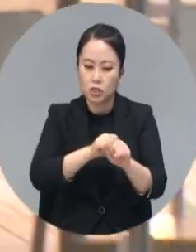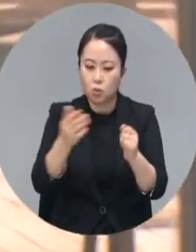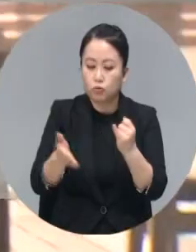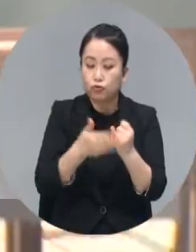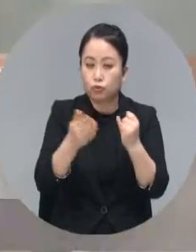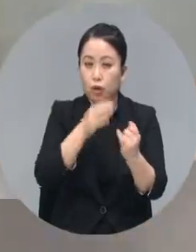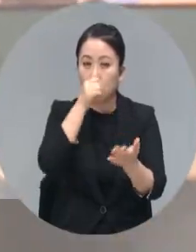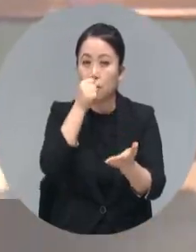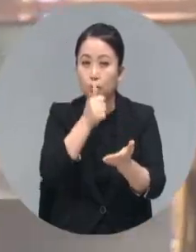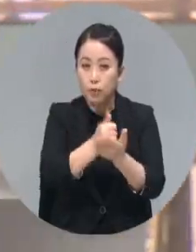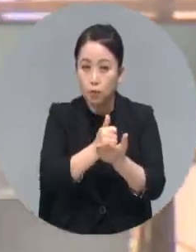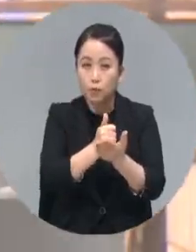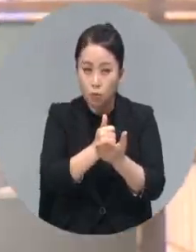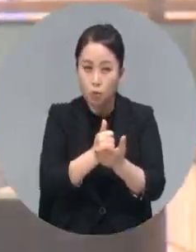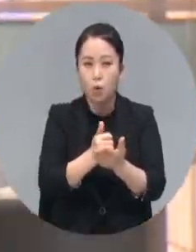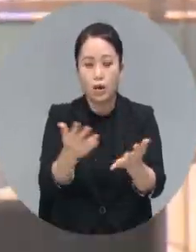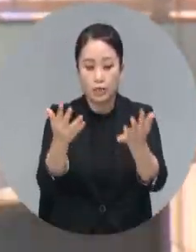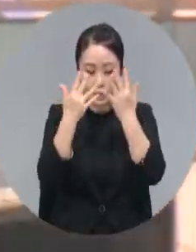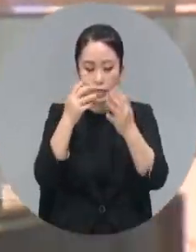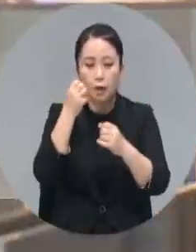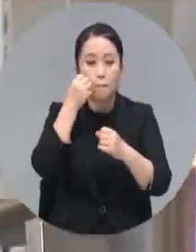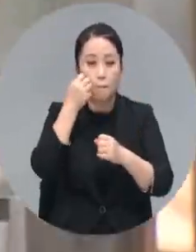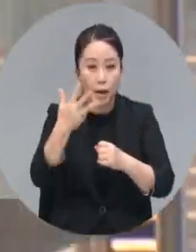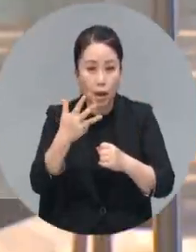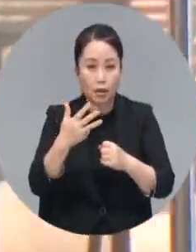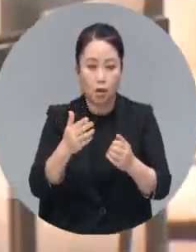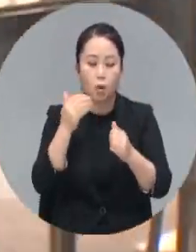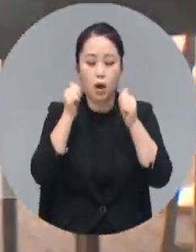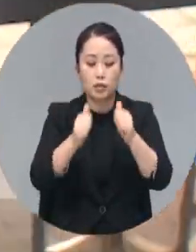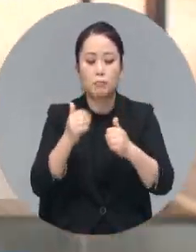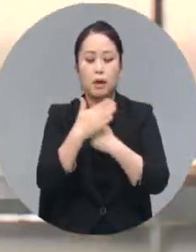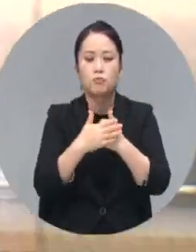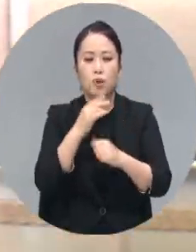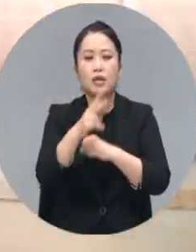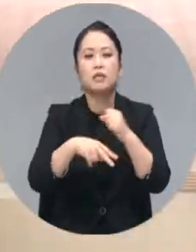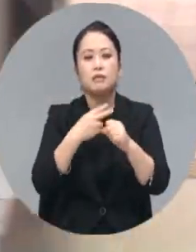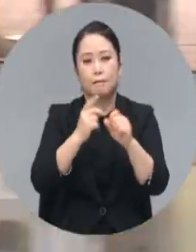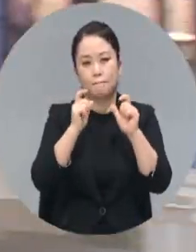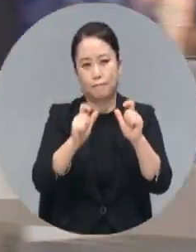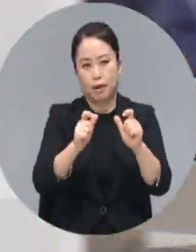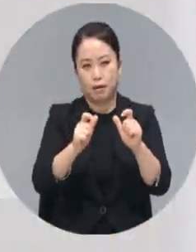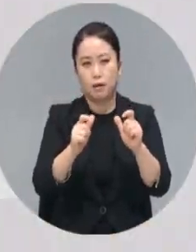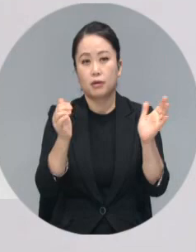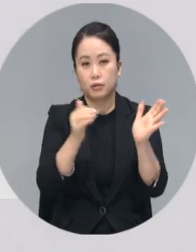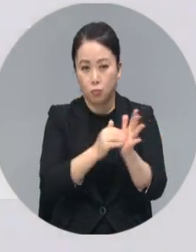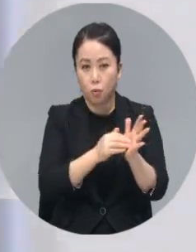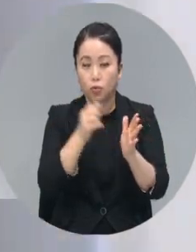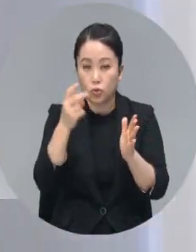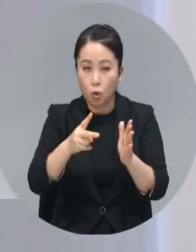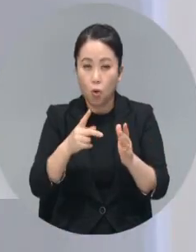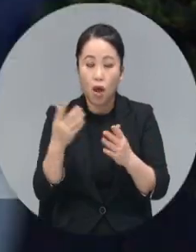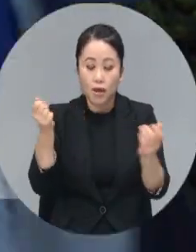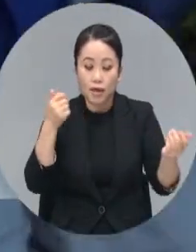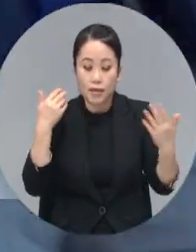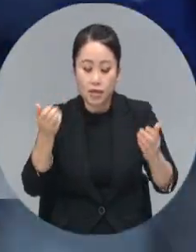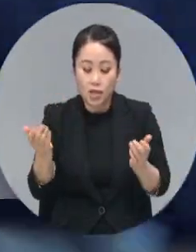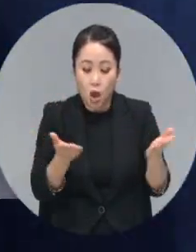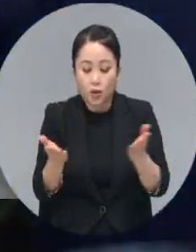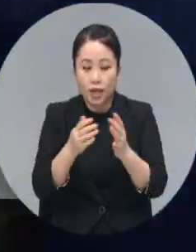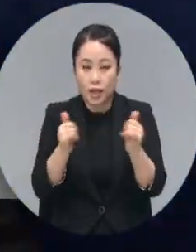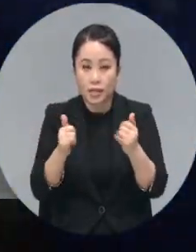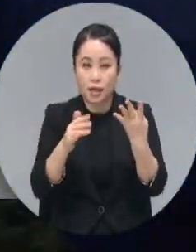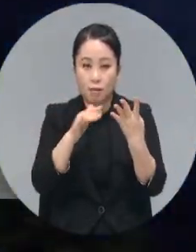8개월에 집행유예 2년을 선고받은 상태였습니다. 또 연예인 4명을 협박해 2억여 원을 뜯어낸